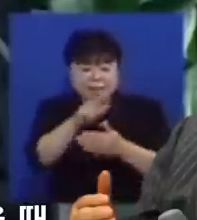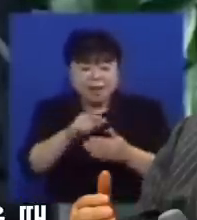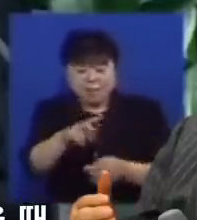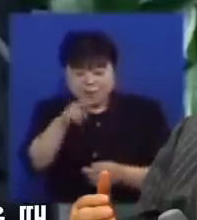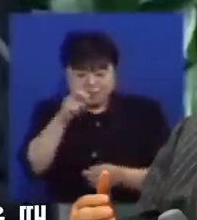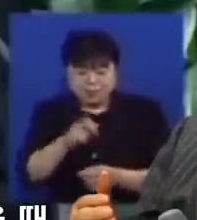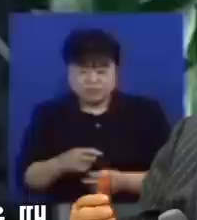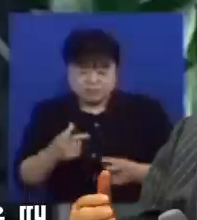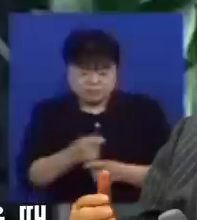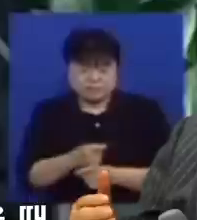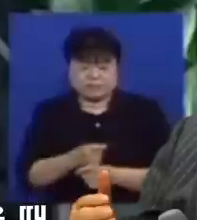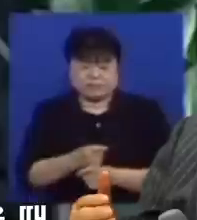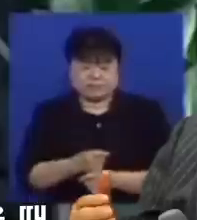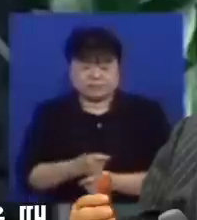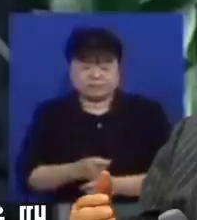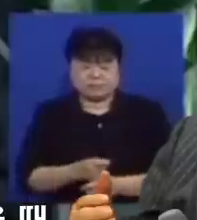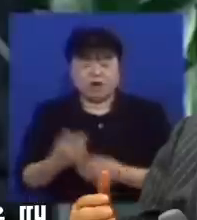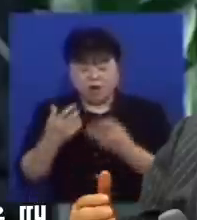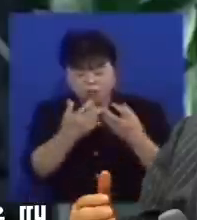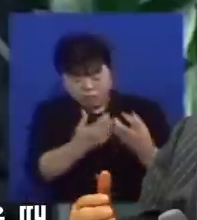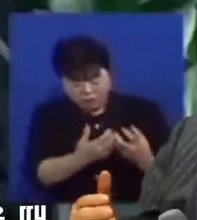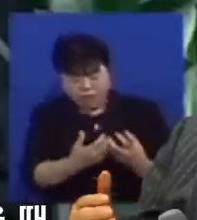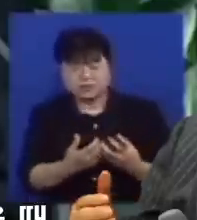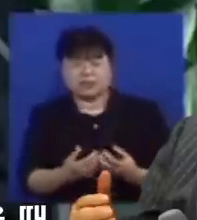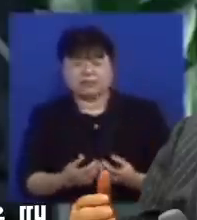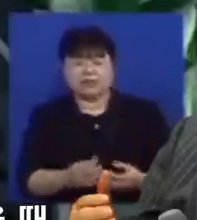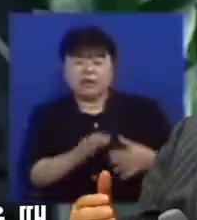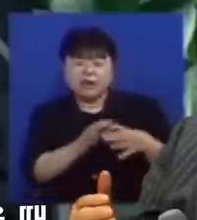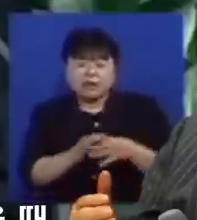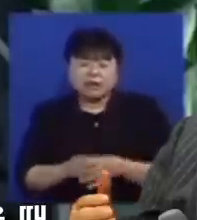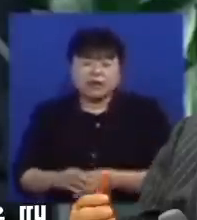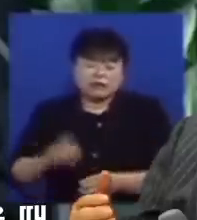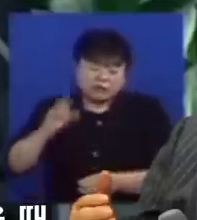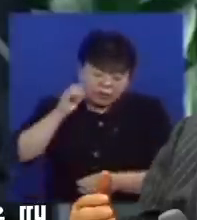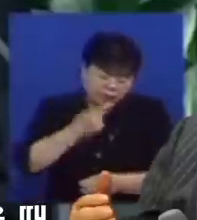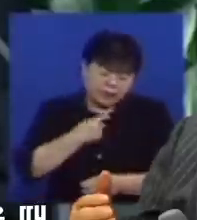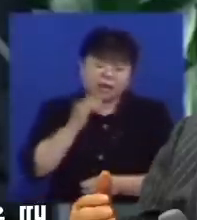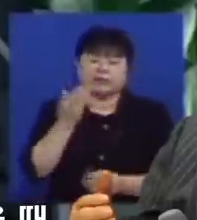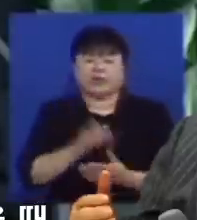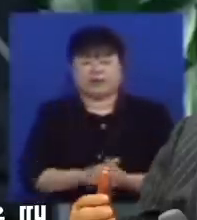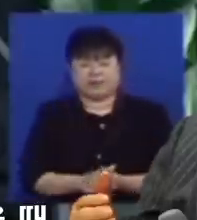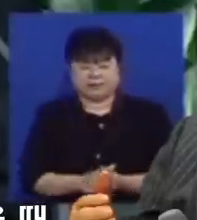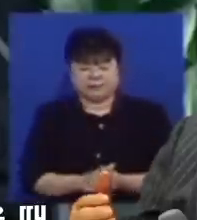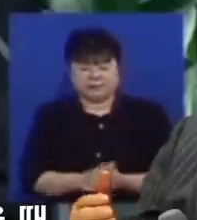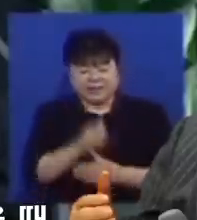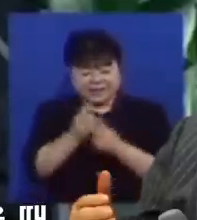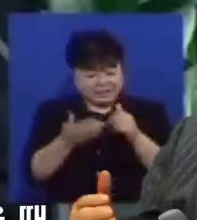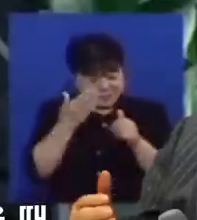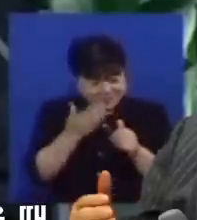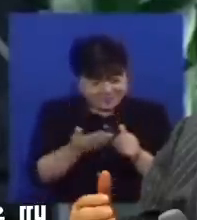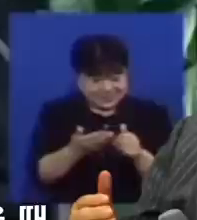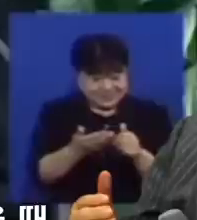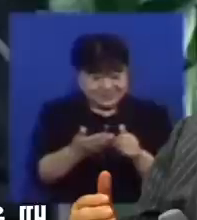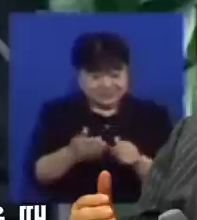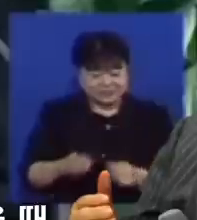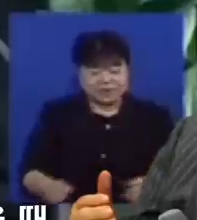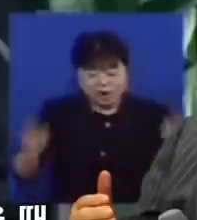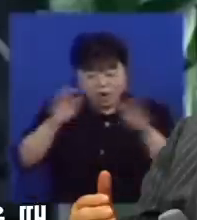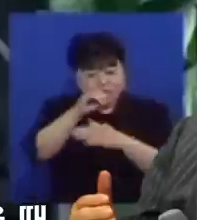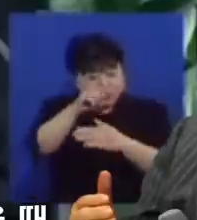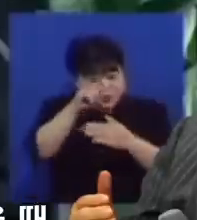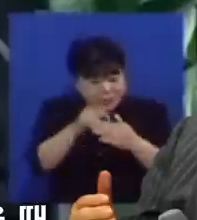미움과 원한으로 부정적이 되면 그것이 끝없는 시련과 고통을 가져오게 되는 것입니다. 그런데 하나님께서는 이 어두운